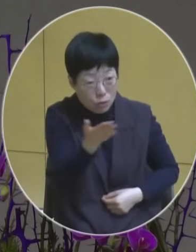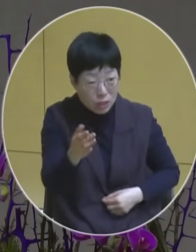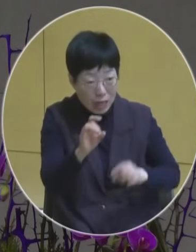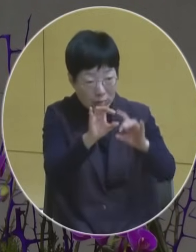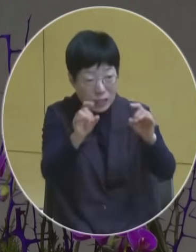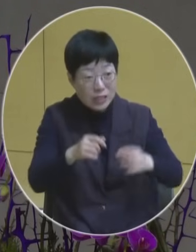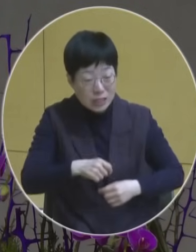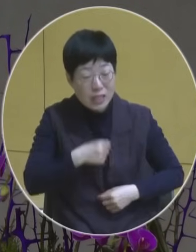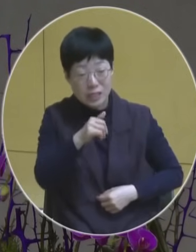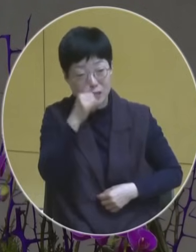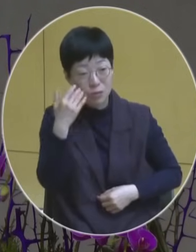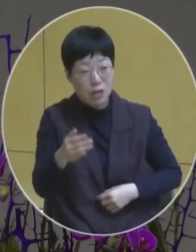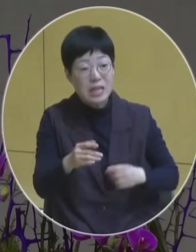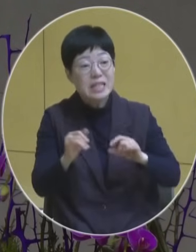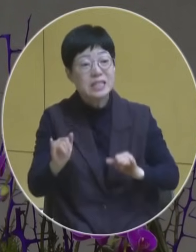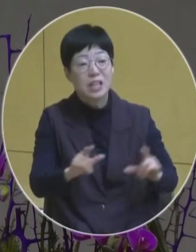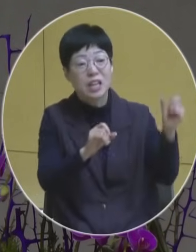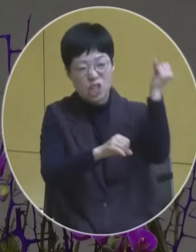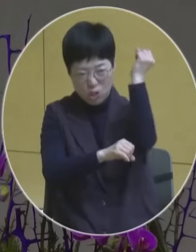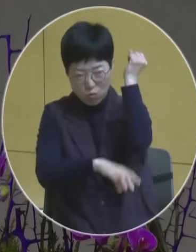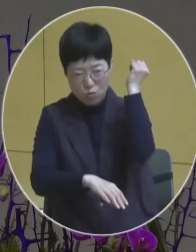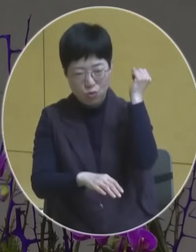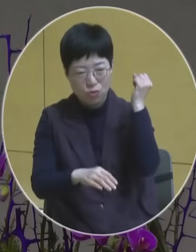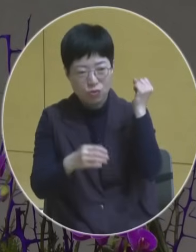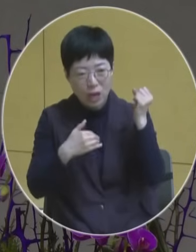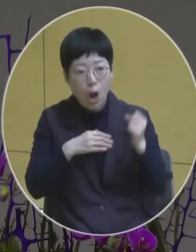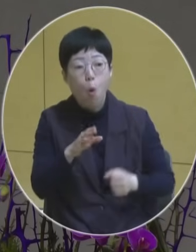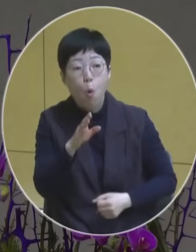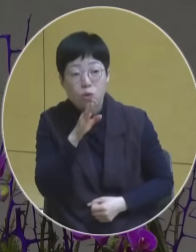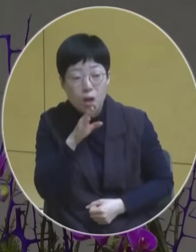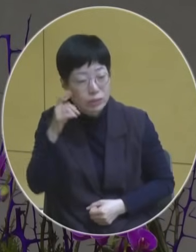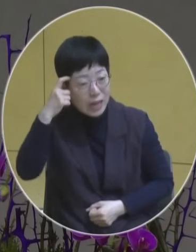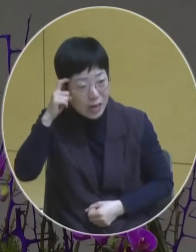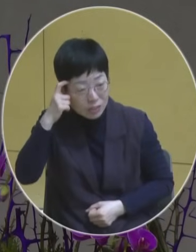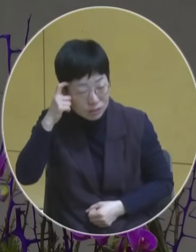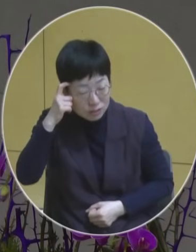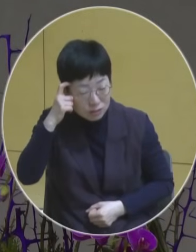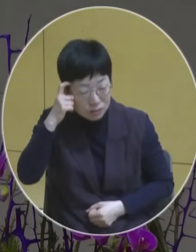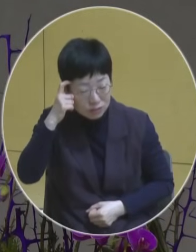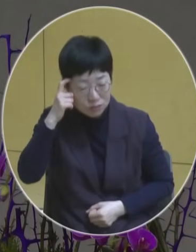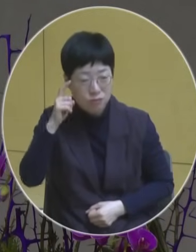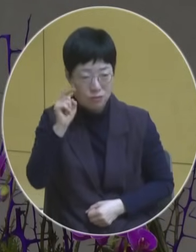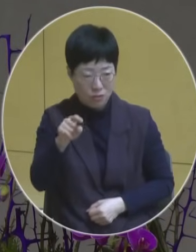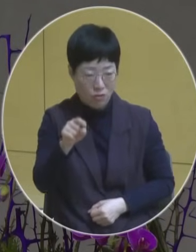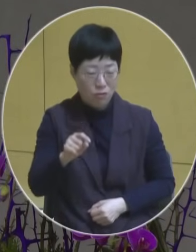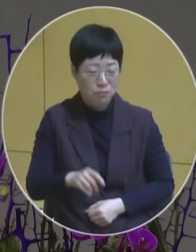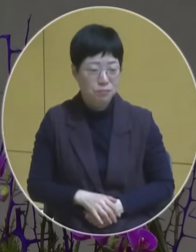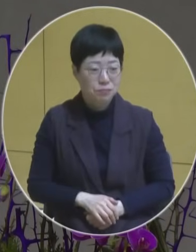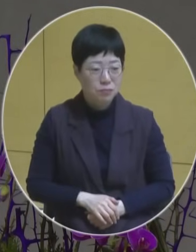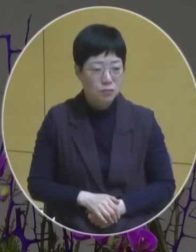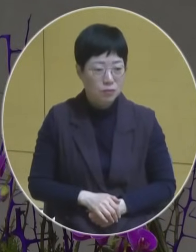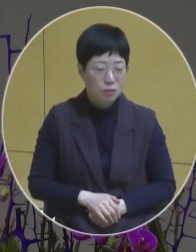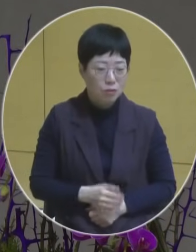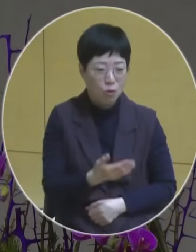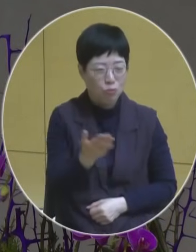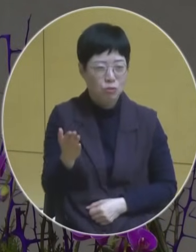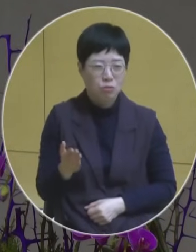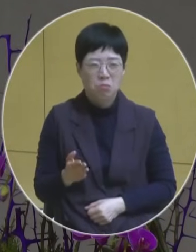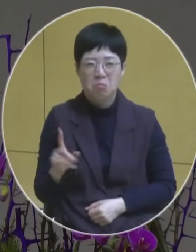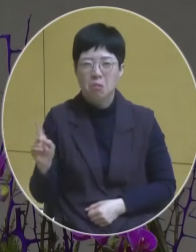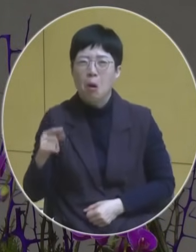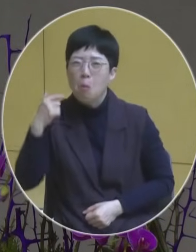의가 있죠? 인생 기준이라고 얘기할 수도 있어요. 내가 옳다고 생각하는 것, 그렇게 생각할 수 있죠. 여러분 중에 어떤 그런 분